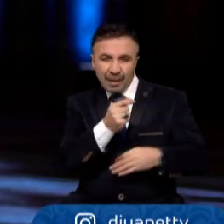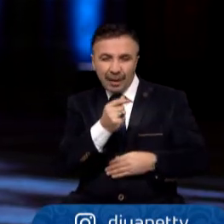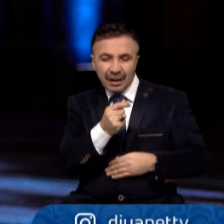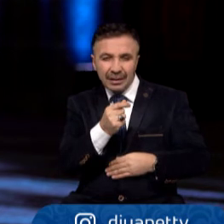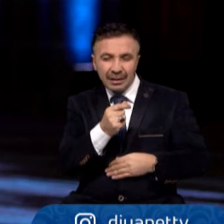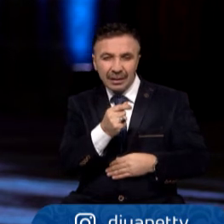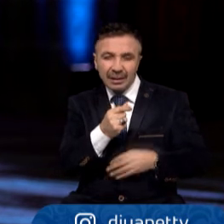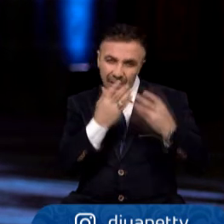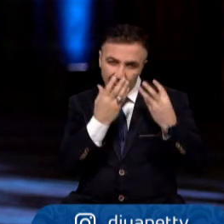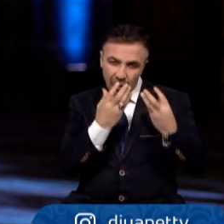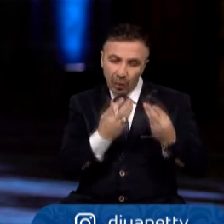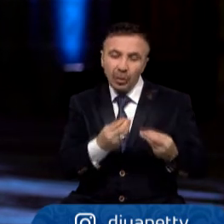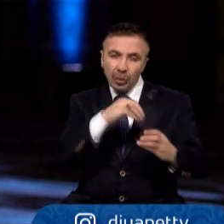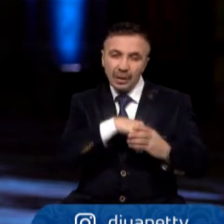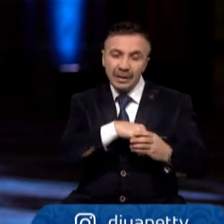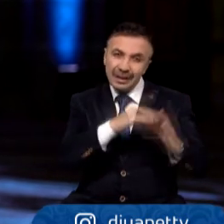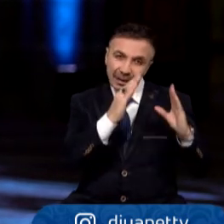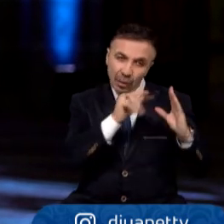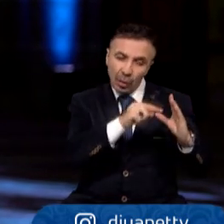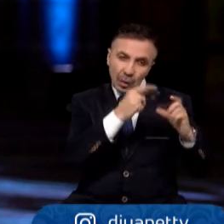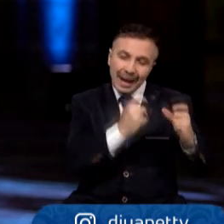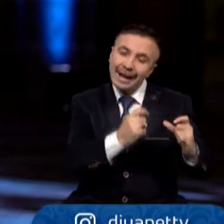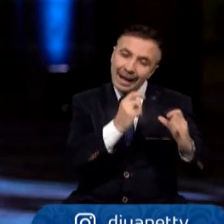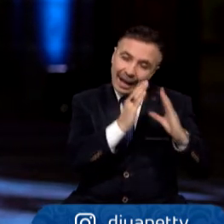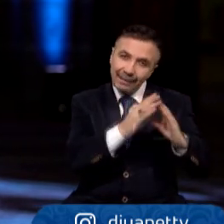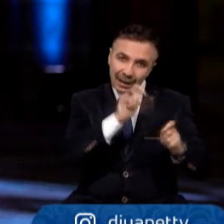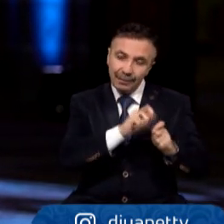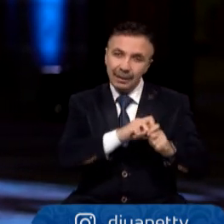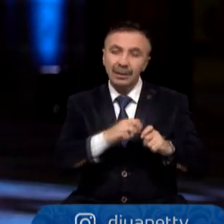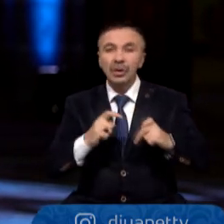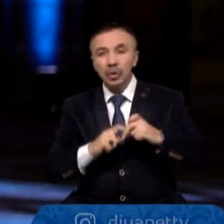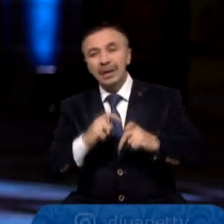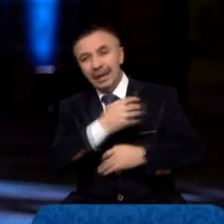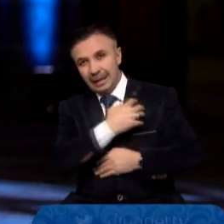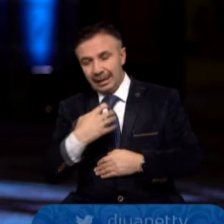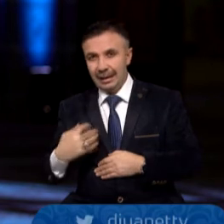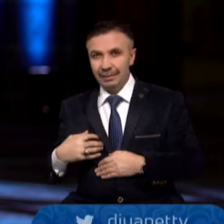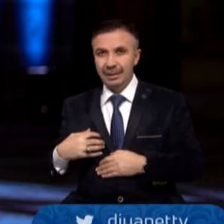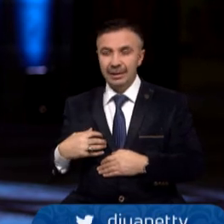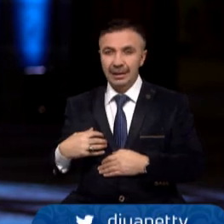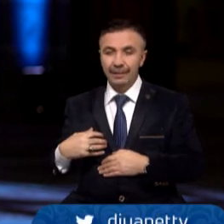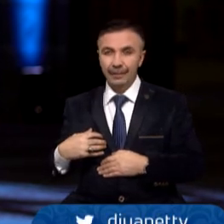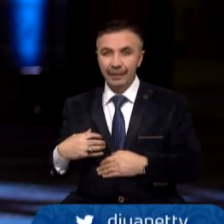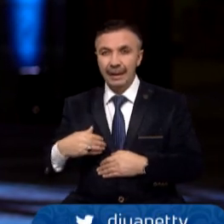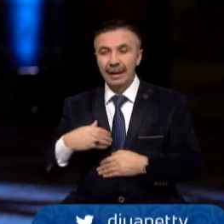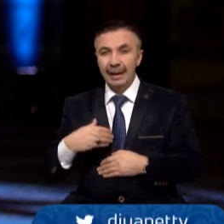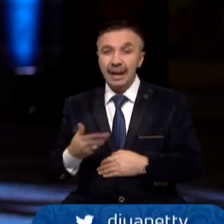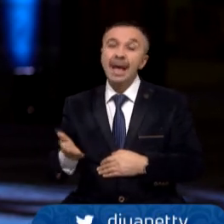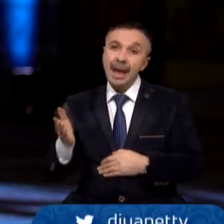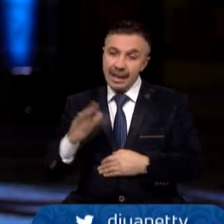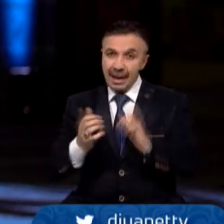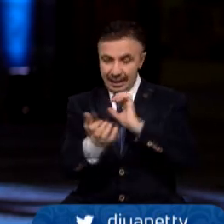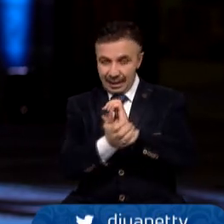Efendimiz imkanları olduğu için orada evini yaptırdı bu bruki annemiz de